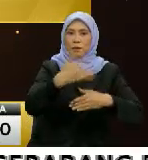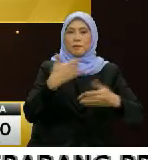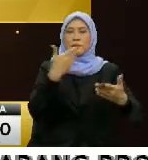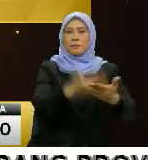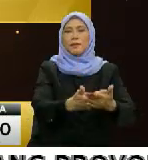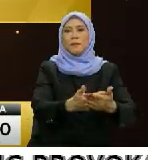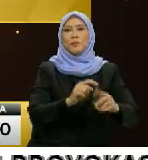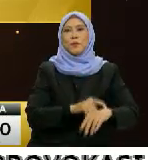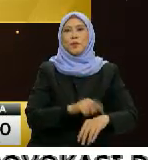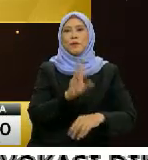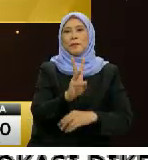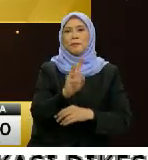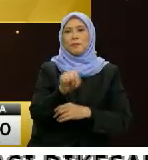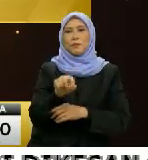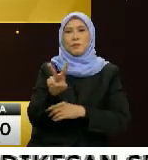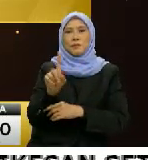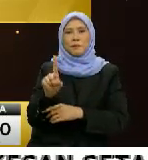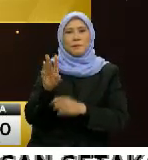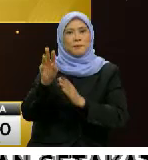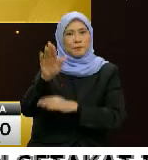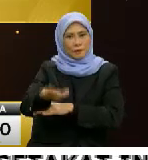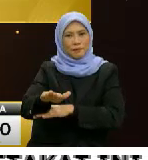ini pada pukul 06.21